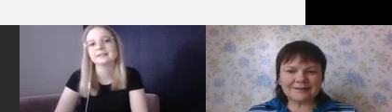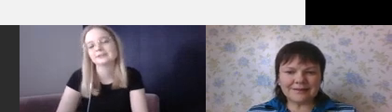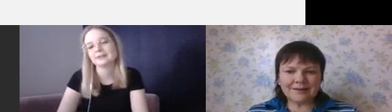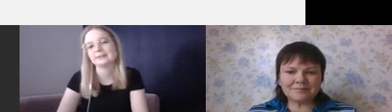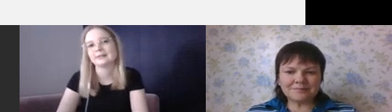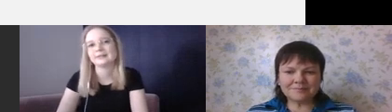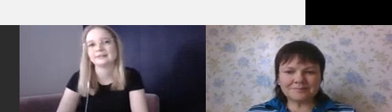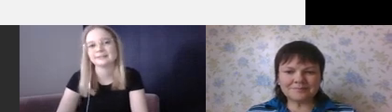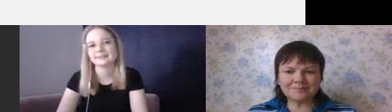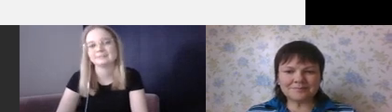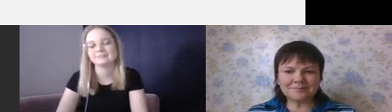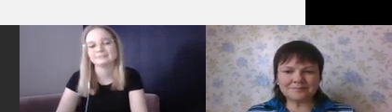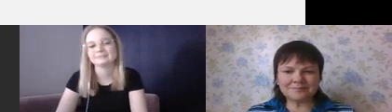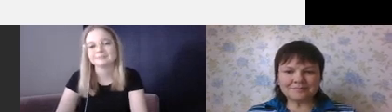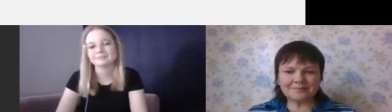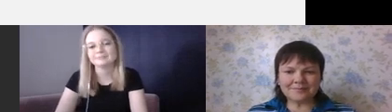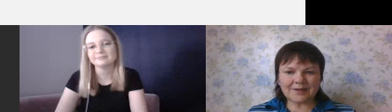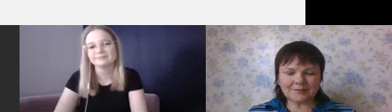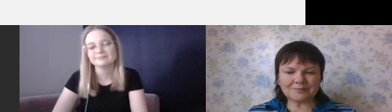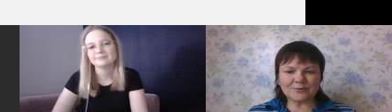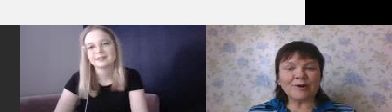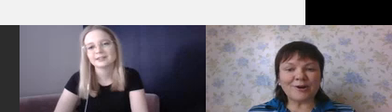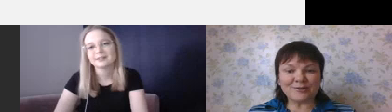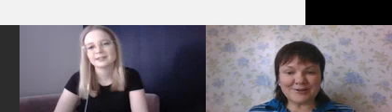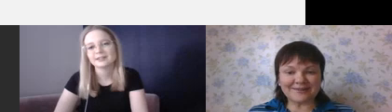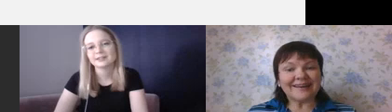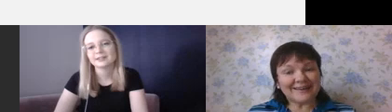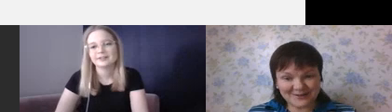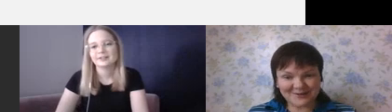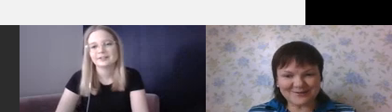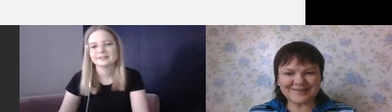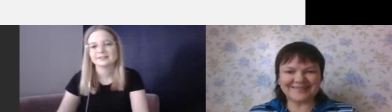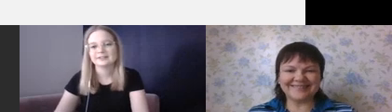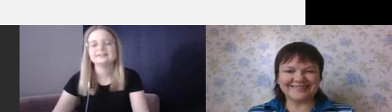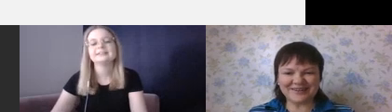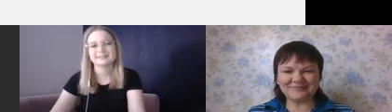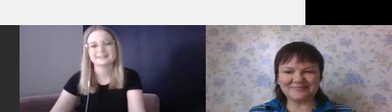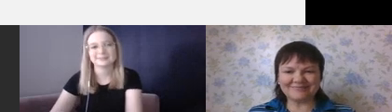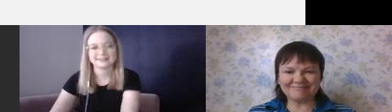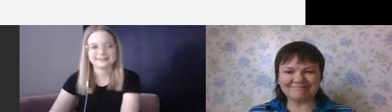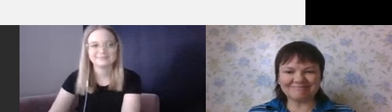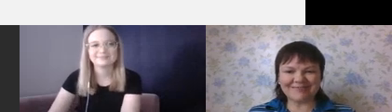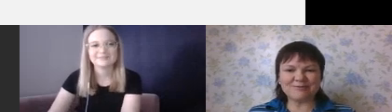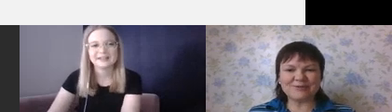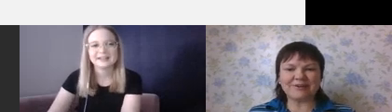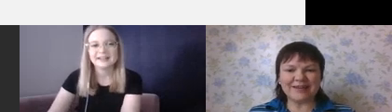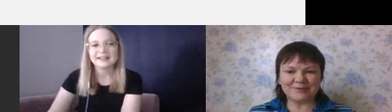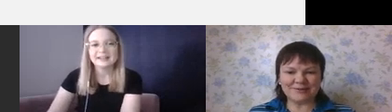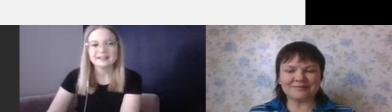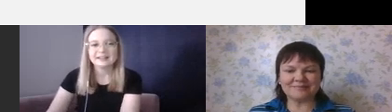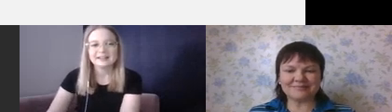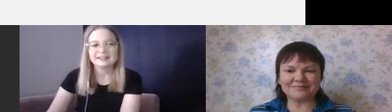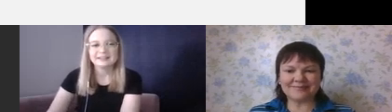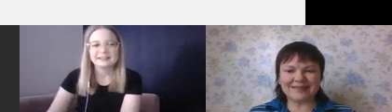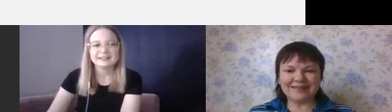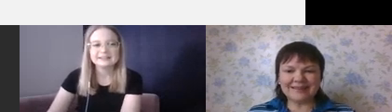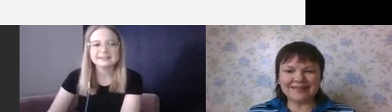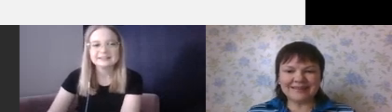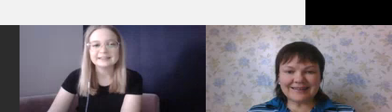kogemuse, lihtsalt tuleb läbi testada. Ja, tuleb analüüsida, ennast analüüsida ja uusi valikuid